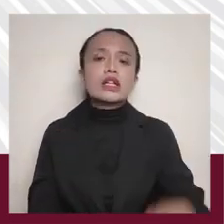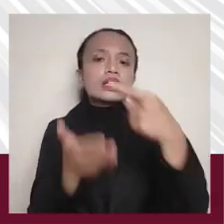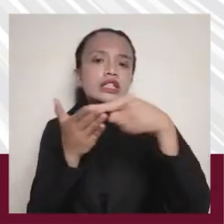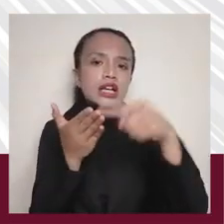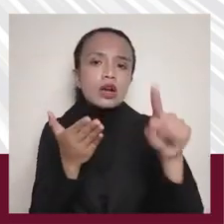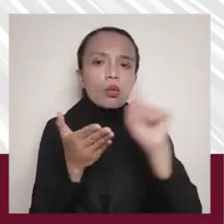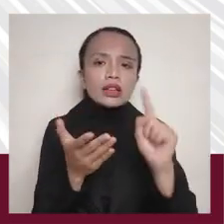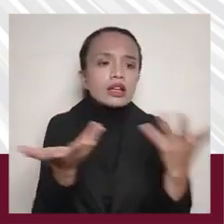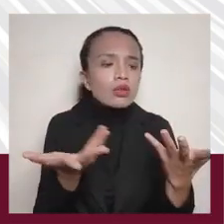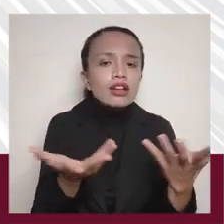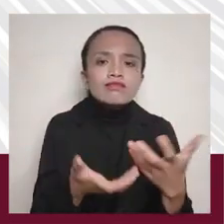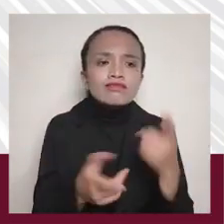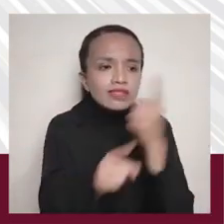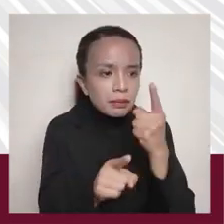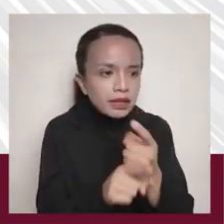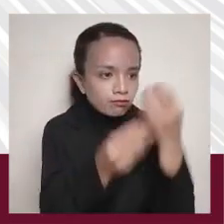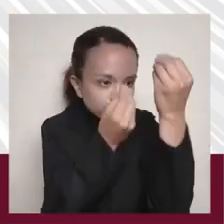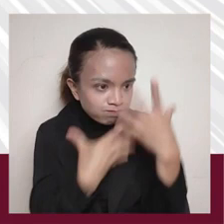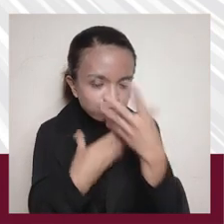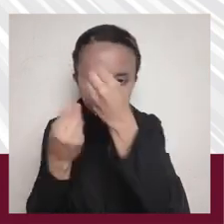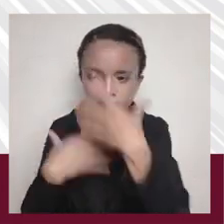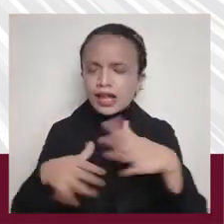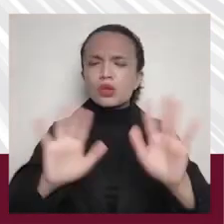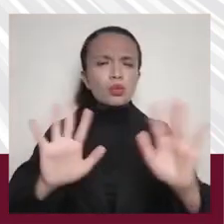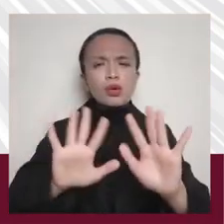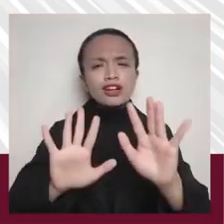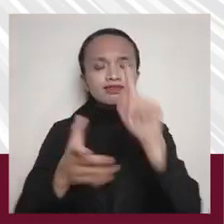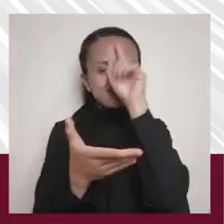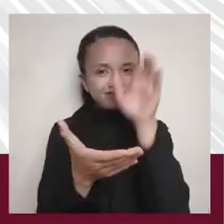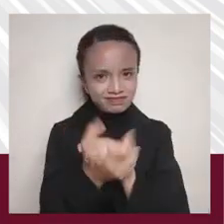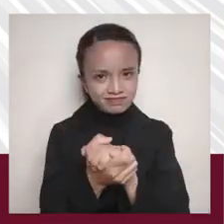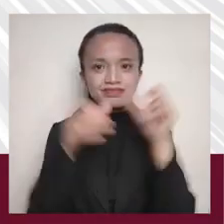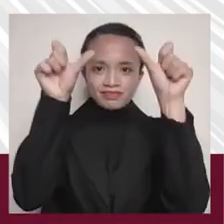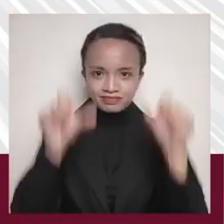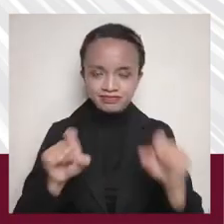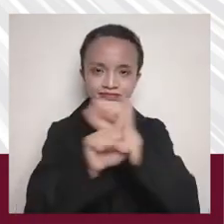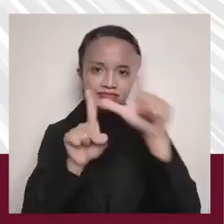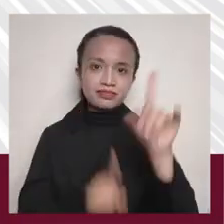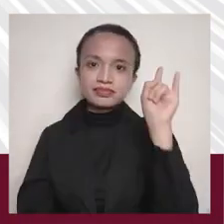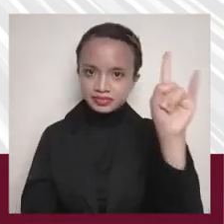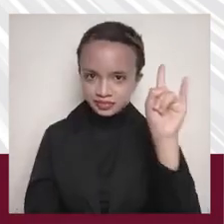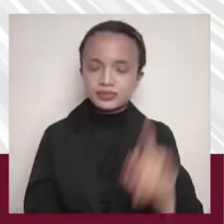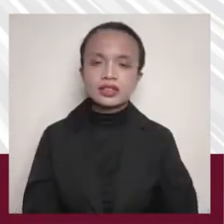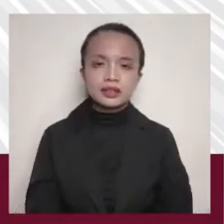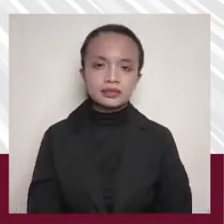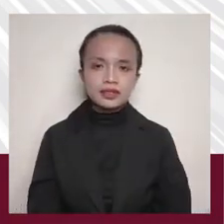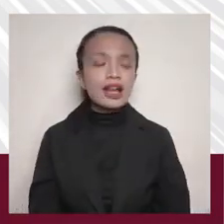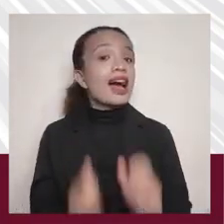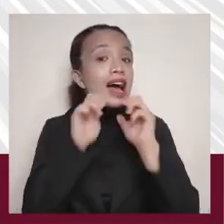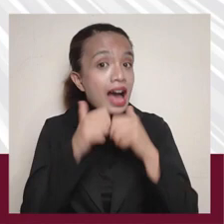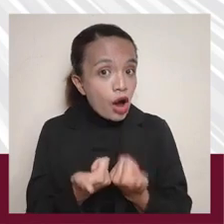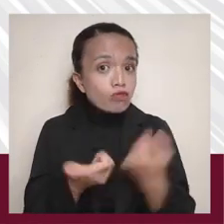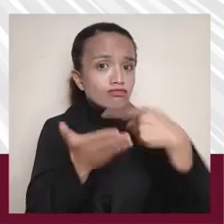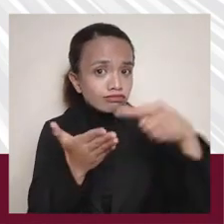mga tamang pagkukuhanan ng impormasyon at huwag maniwala sa mga mensahe ng social media. Paano